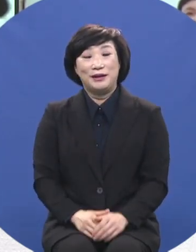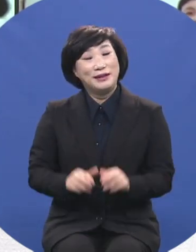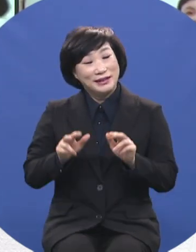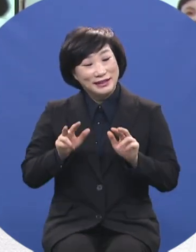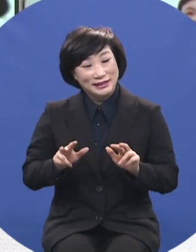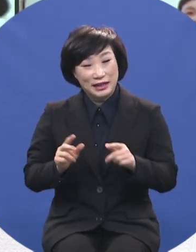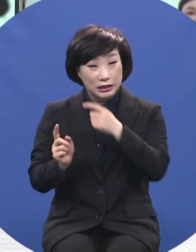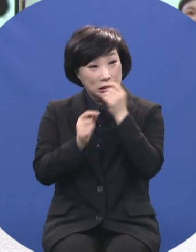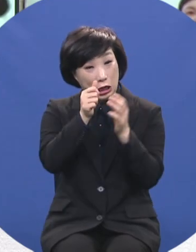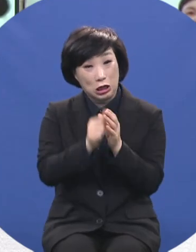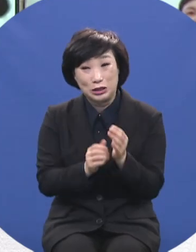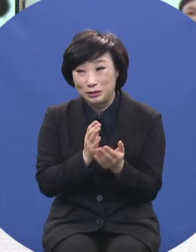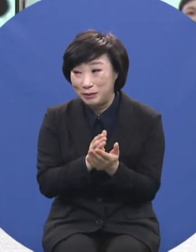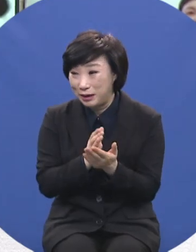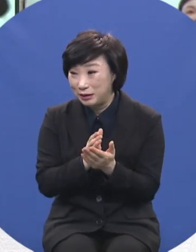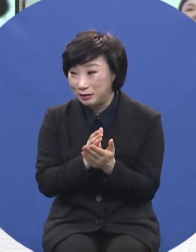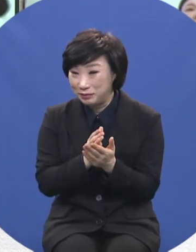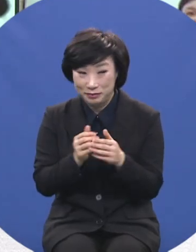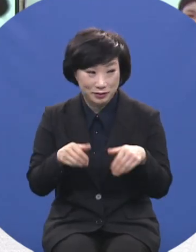이제는 타락하지 말아야 되잖아.